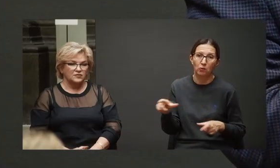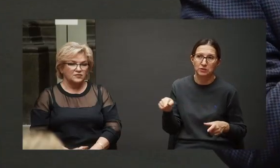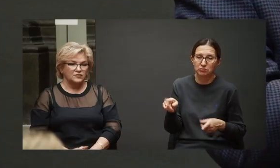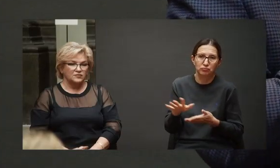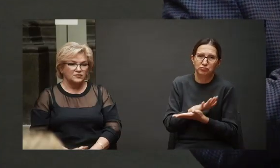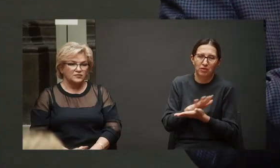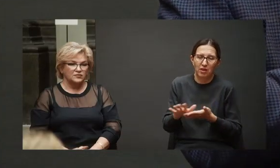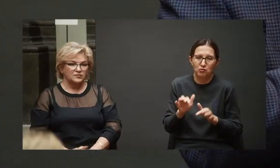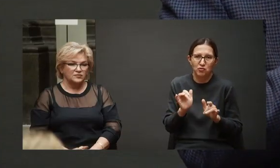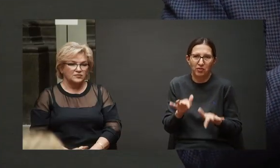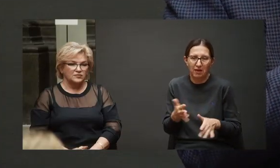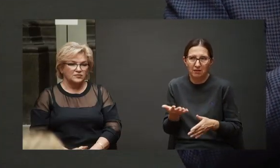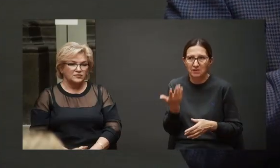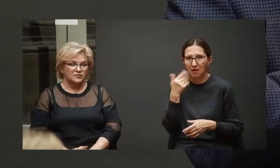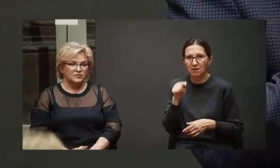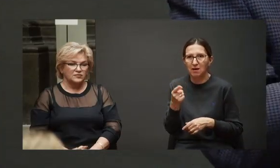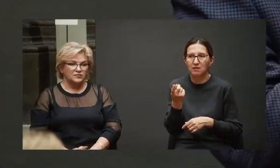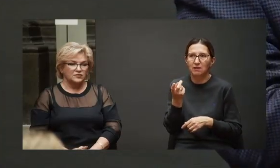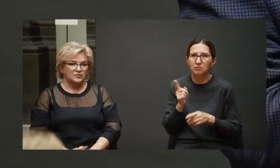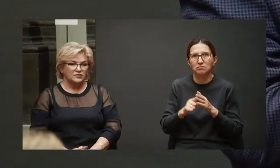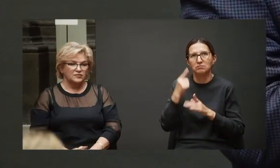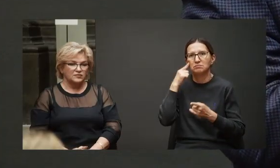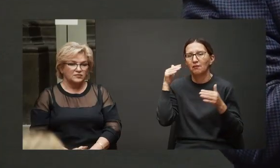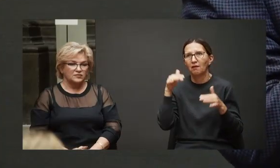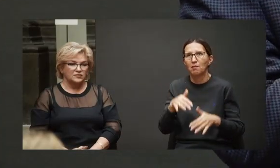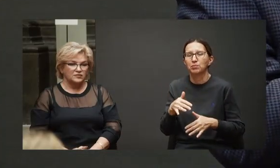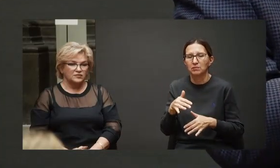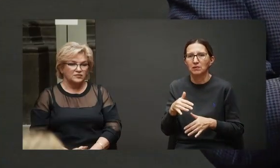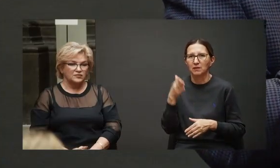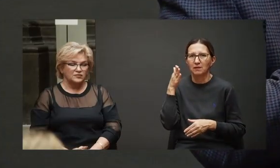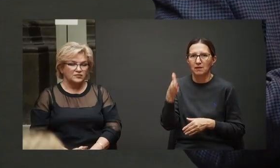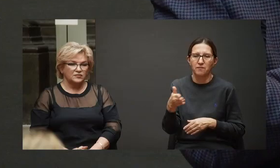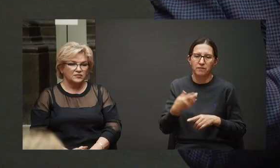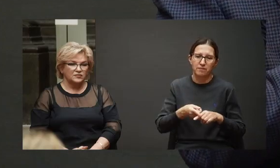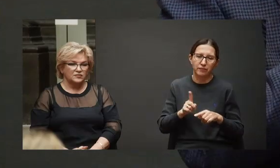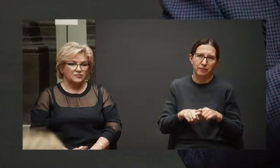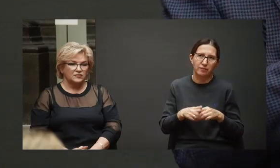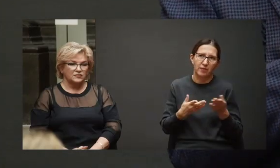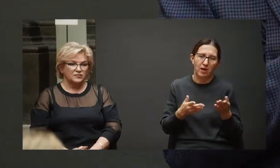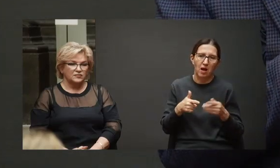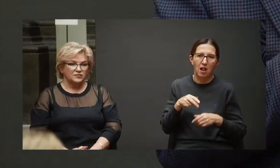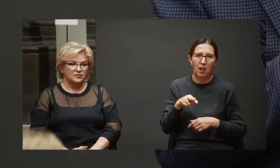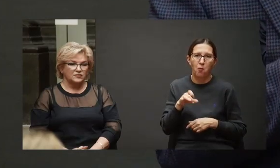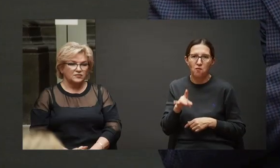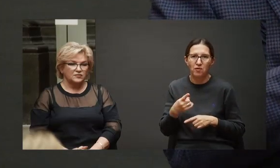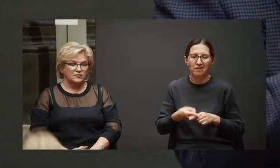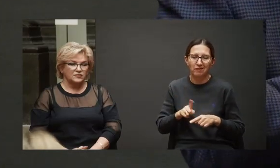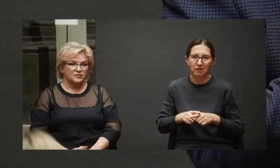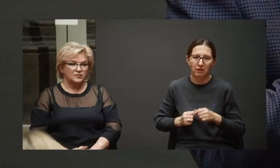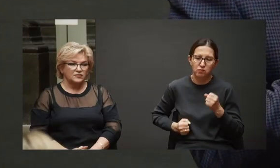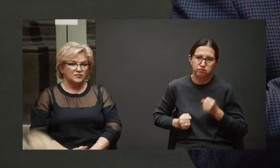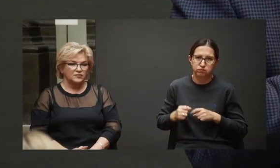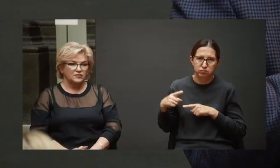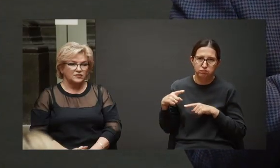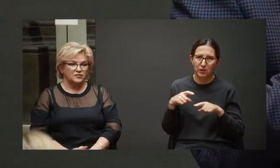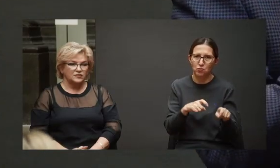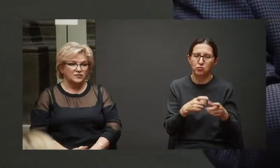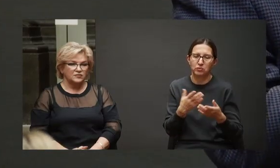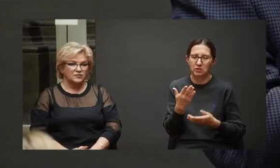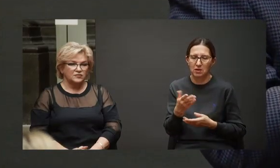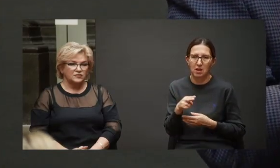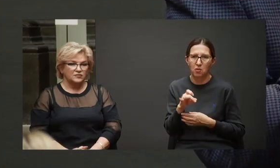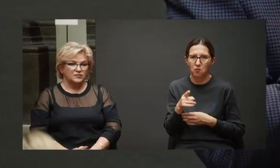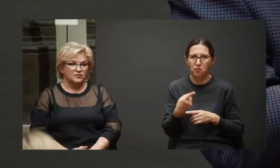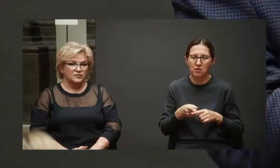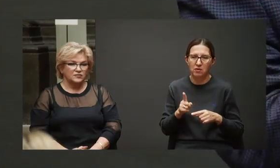до того, как они пошли на ограбление, они пробегают через Лувр, там, побивая рекорд австралийского туриста,